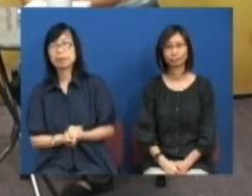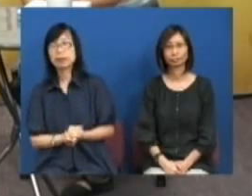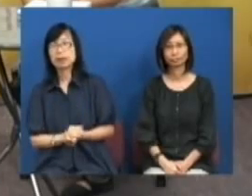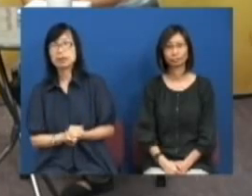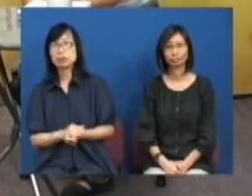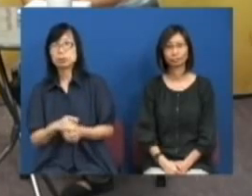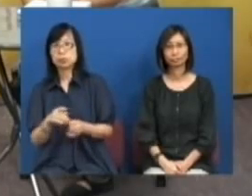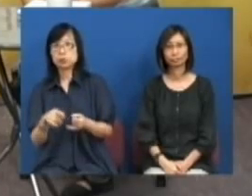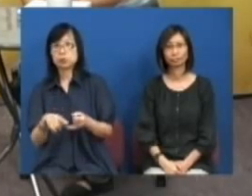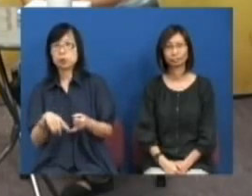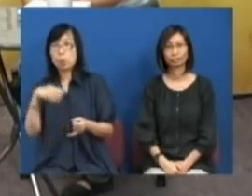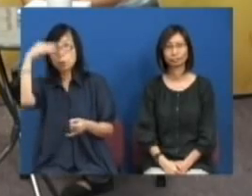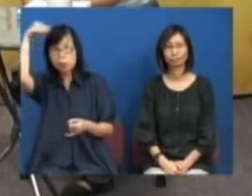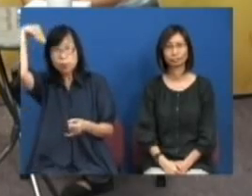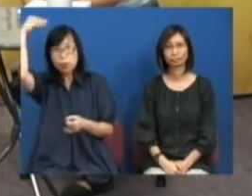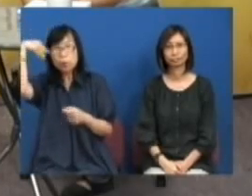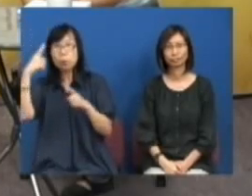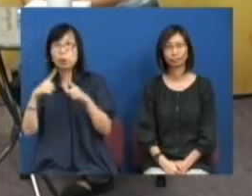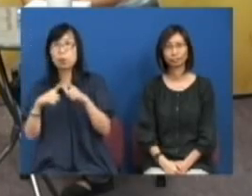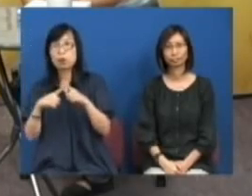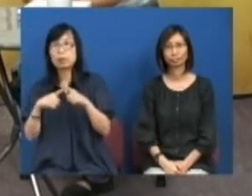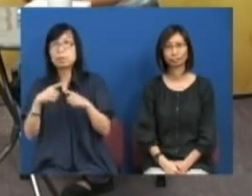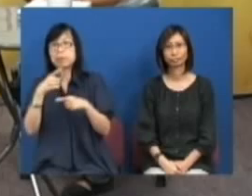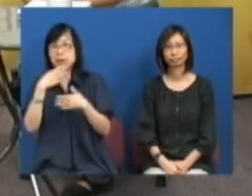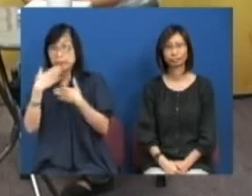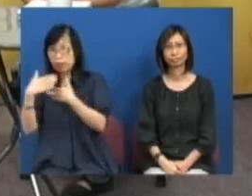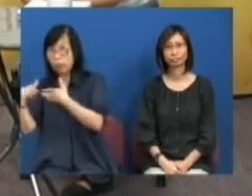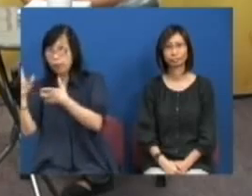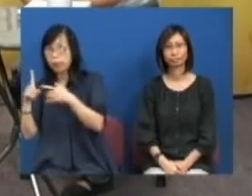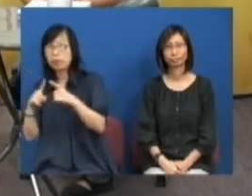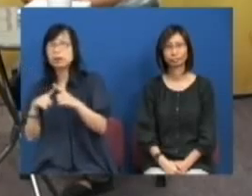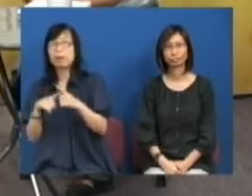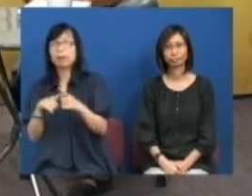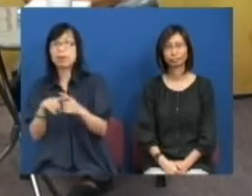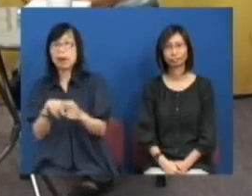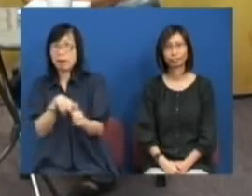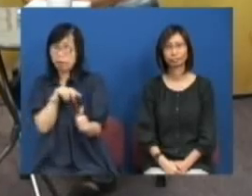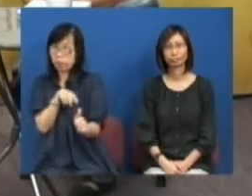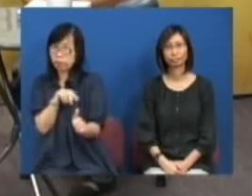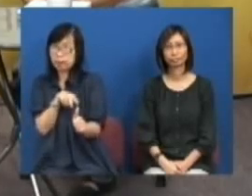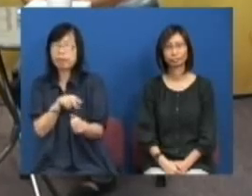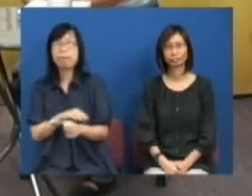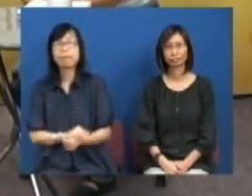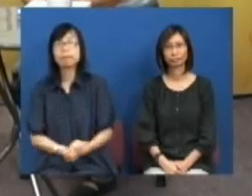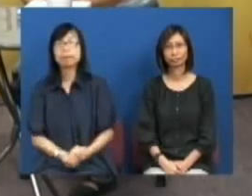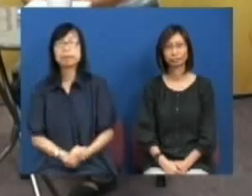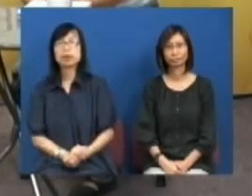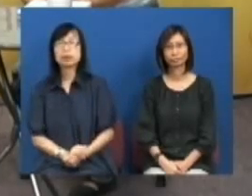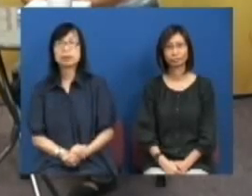到底蒙古人有冇呢個外國干涉咧？咁樣係咪？或者喺呢